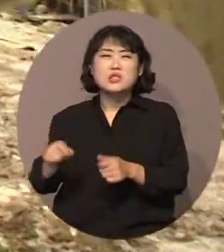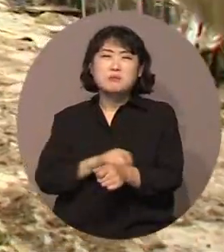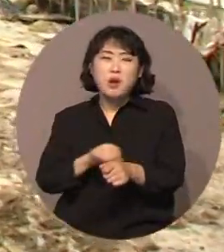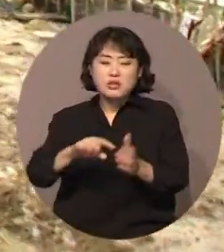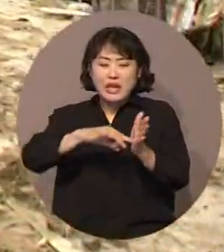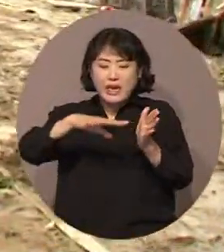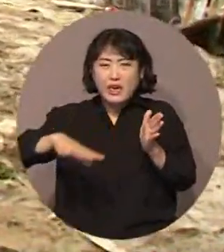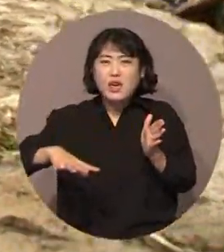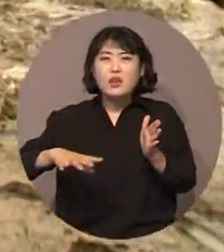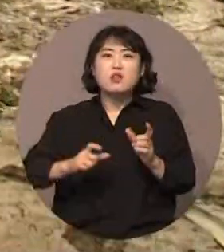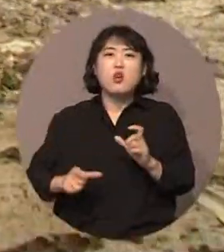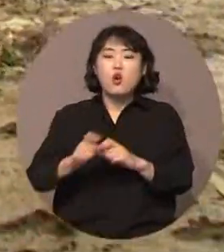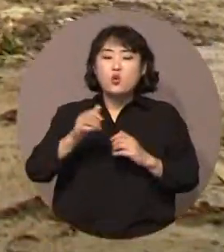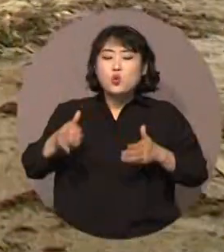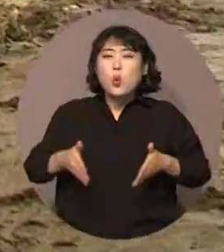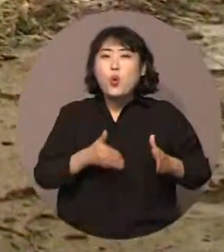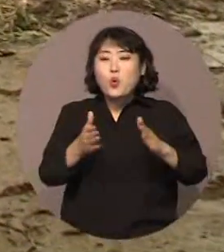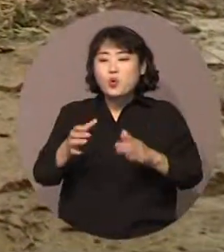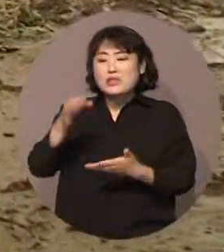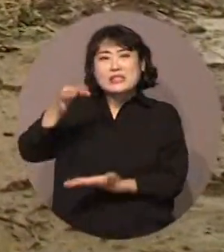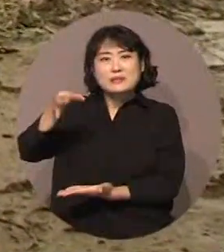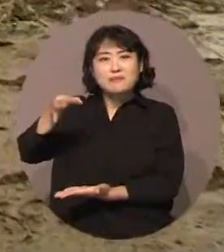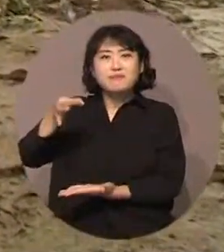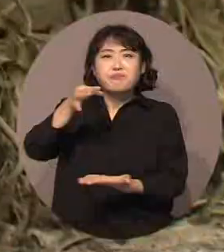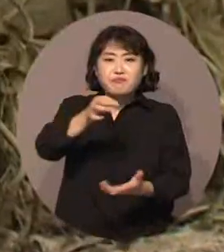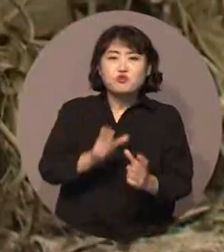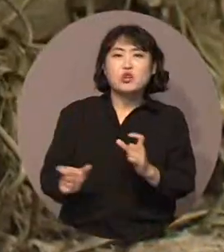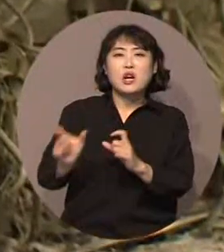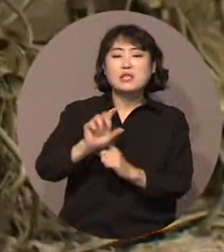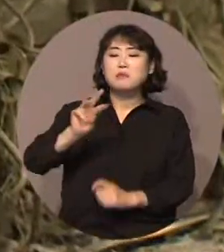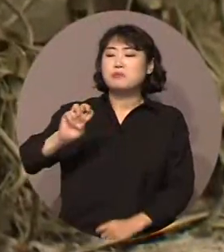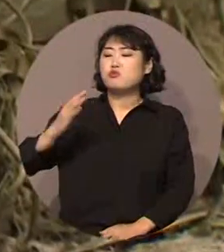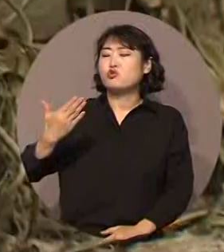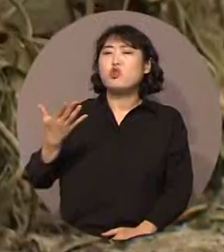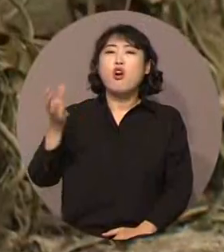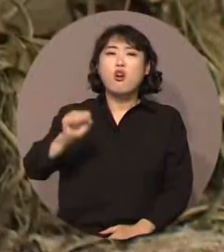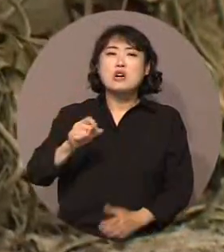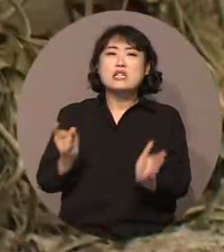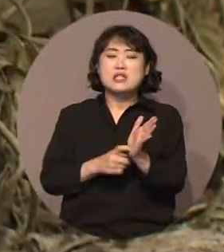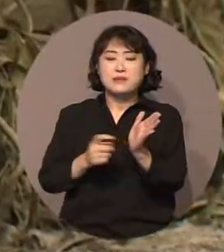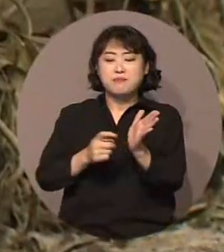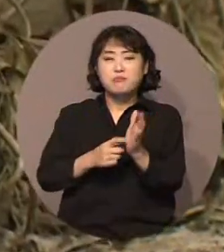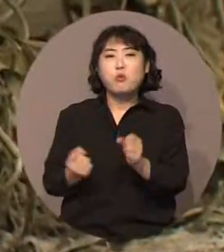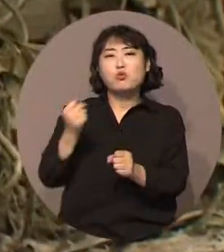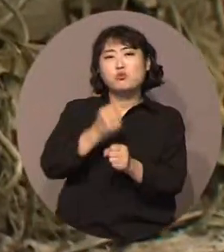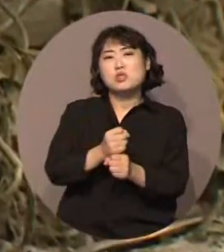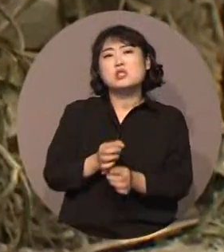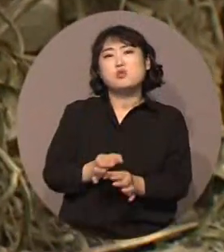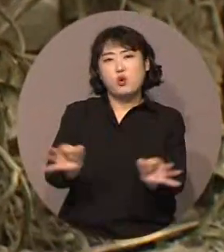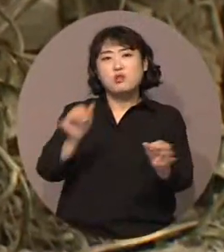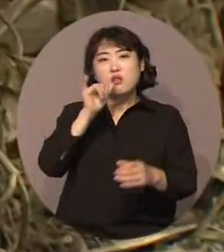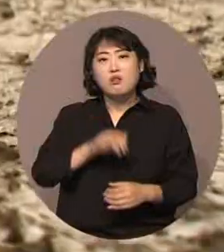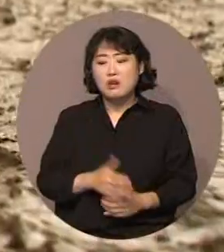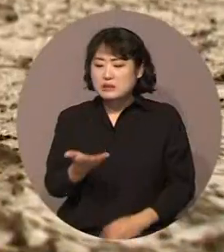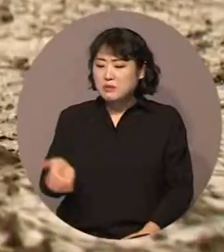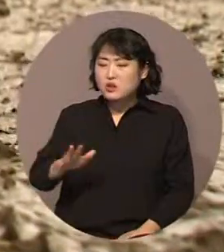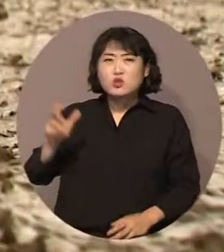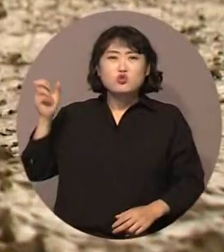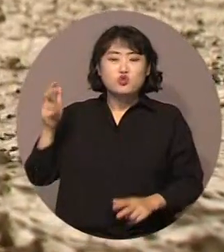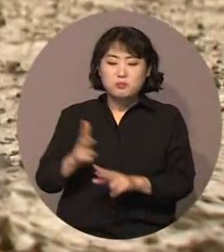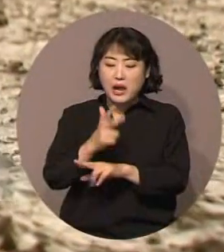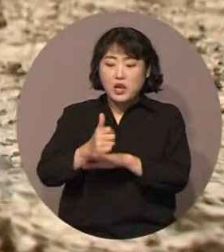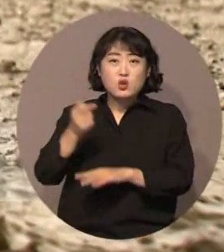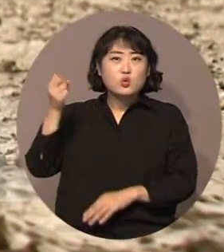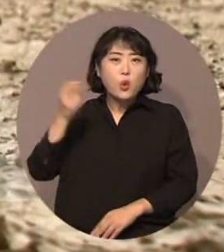재난안전특별교부세 등의 도재난관리기금을 더해 응급복구비 39억여 원을 긴급 지원했습니다. 하지만 이번 주말 또다시